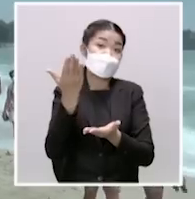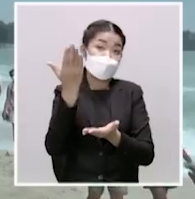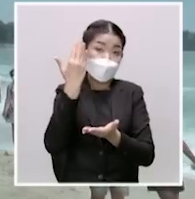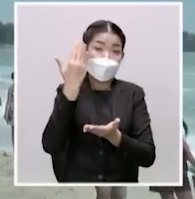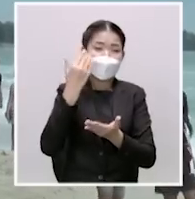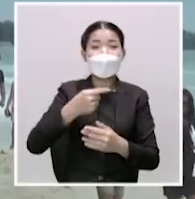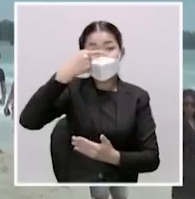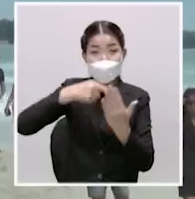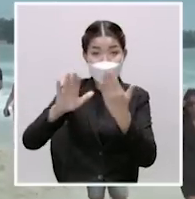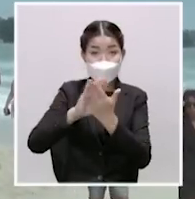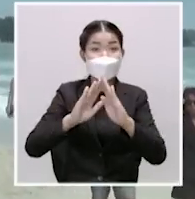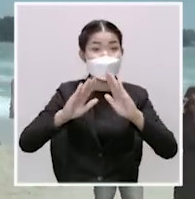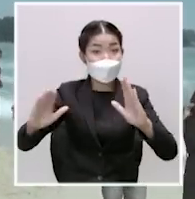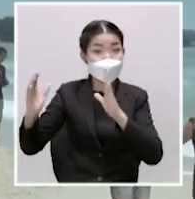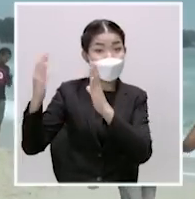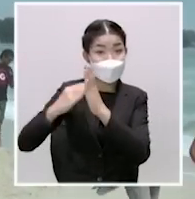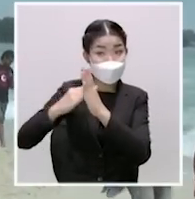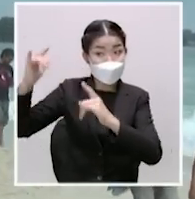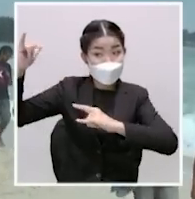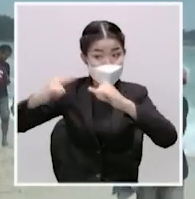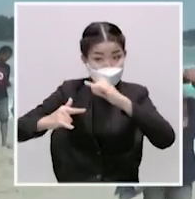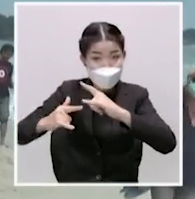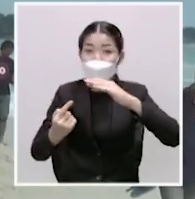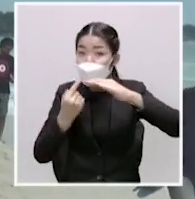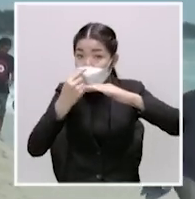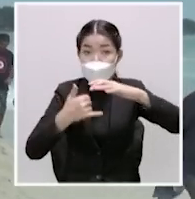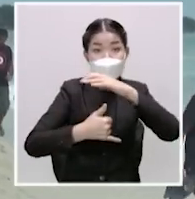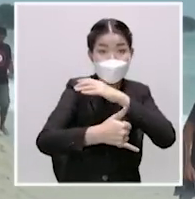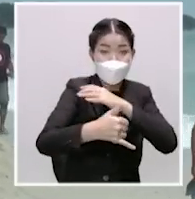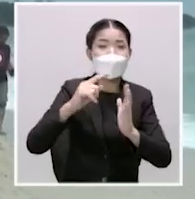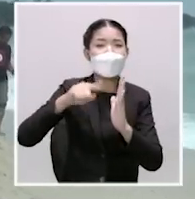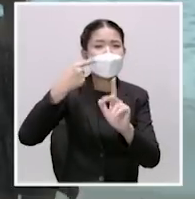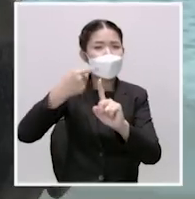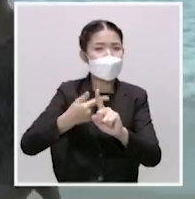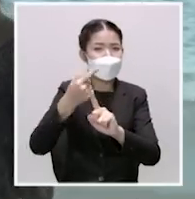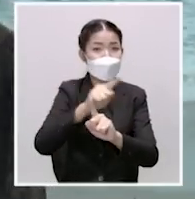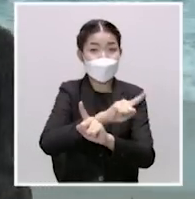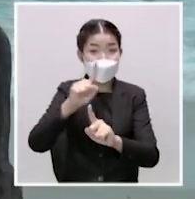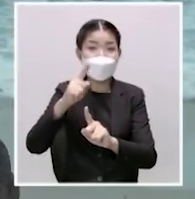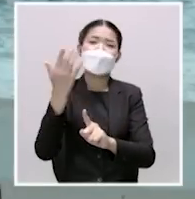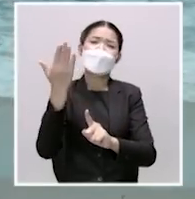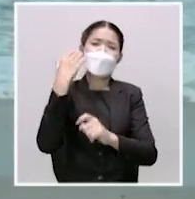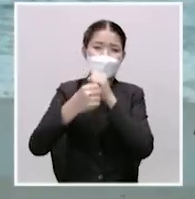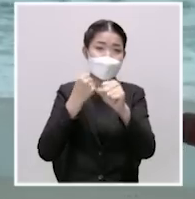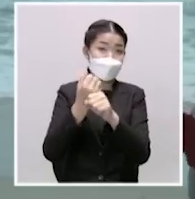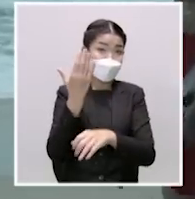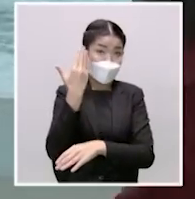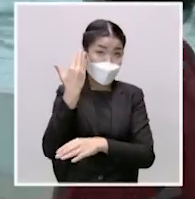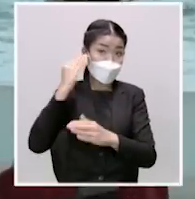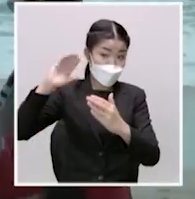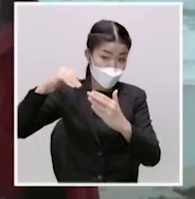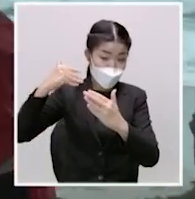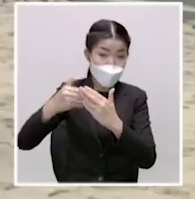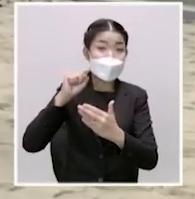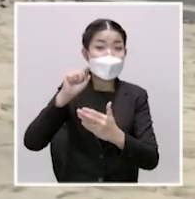ะนับตั้งแต่ไทยเนี่ยเปิดให้ลงทะเบียนเข้าประเทศด้วยระบบ Test and Go ตั้งแต่ช่วง1พฤศจิกายนปีที่แล้วนะคะแล้วก็จนถึงวัน